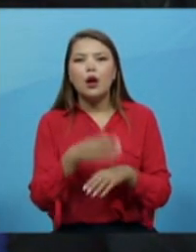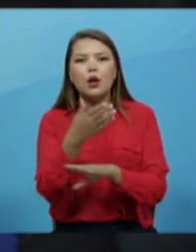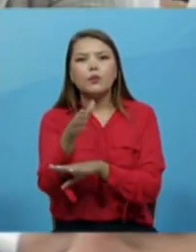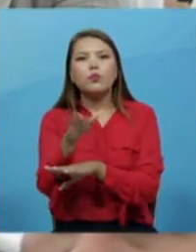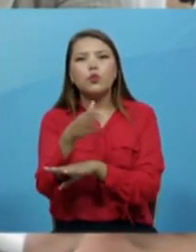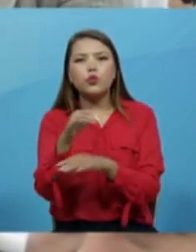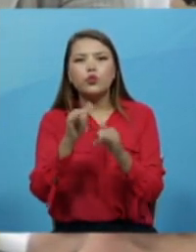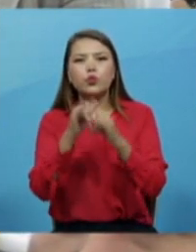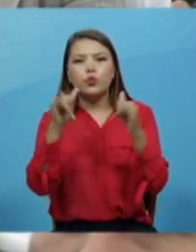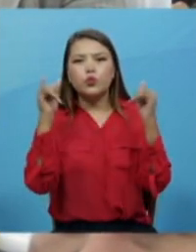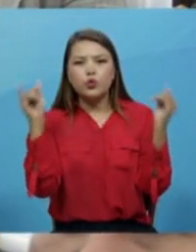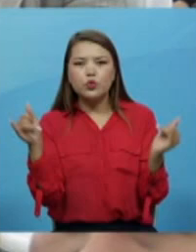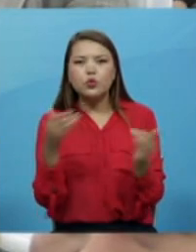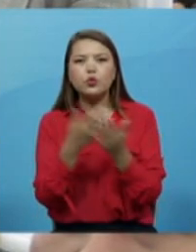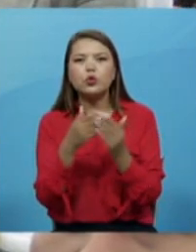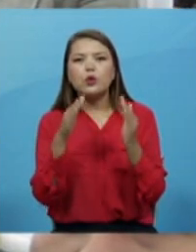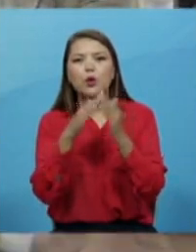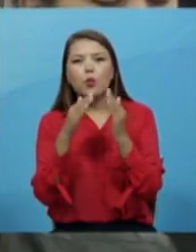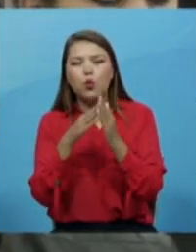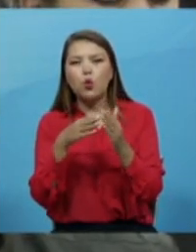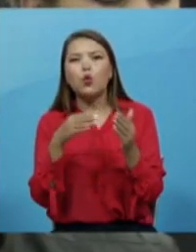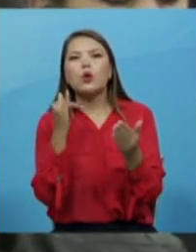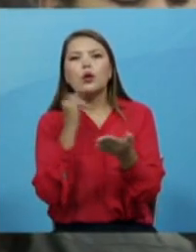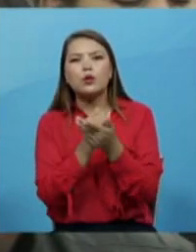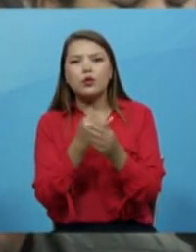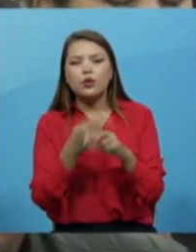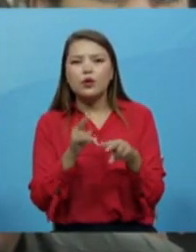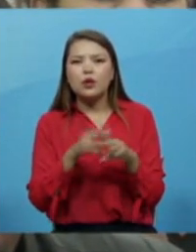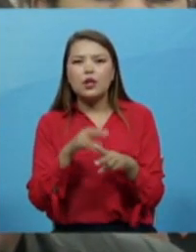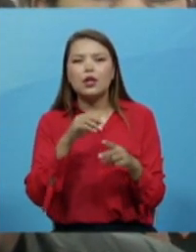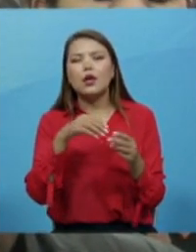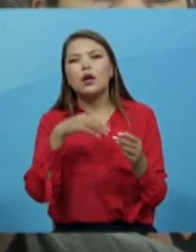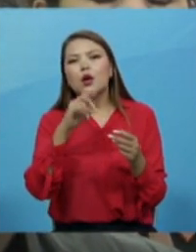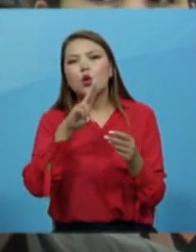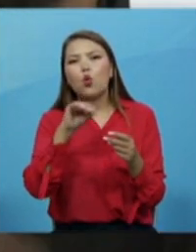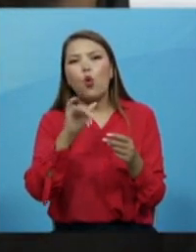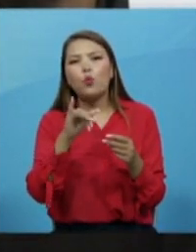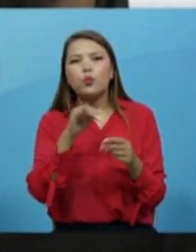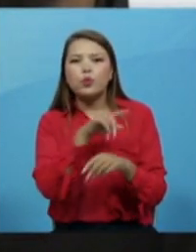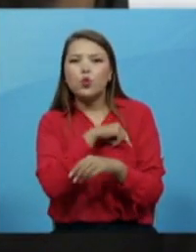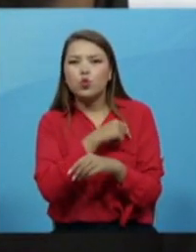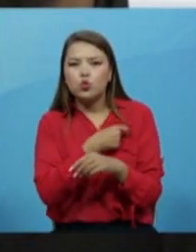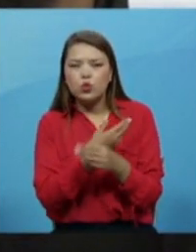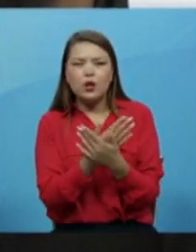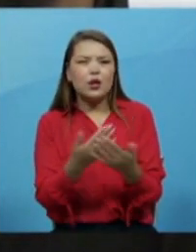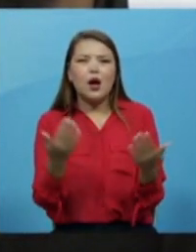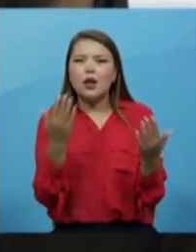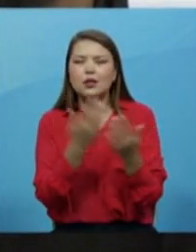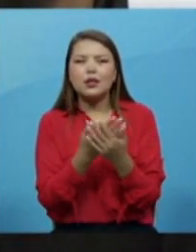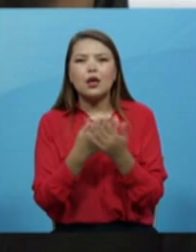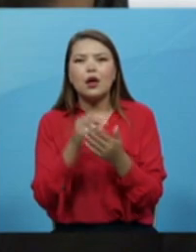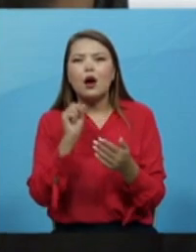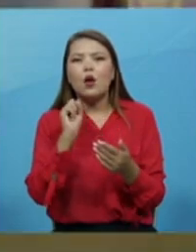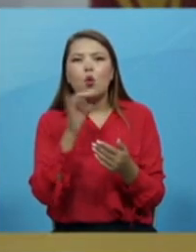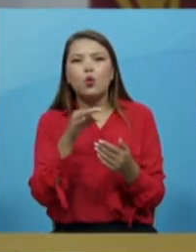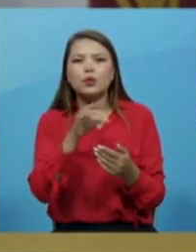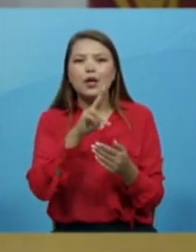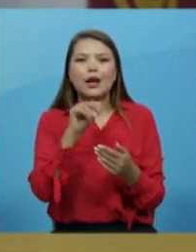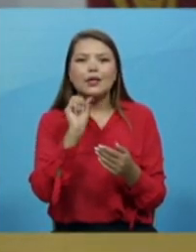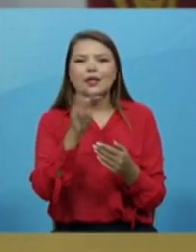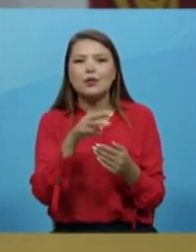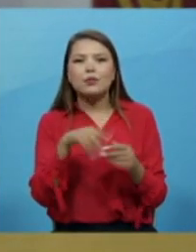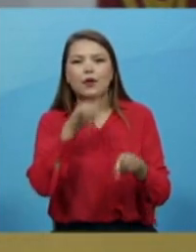шаруашылығын дамыту, тұрғын үймен қамту, коммуналдық төлем құны, кәсіпкерлерді қолдау мәселелері де қозғалды. Шара соңында облыс әкімі алда